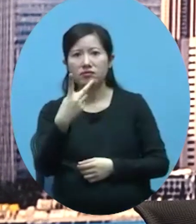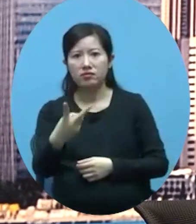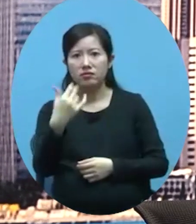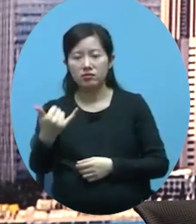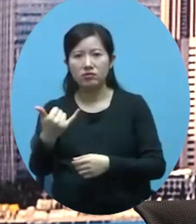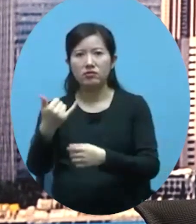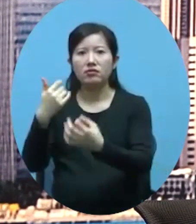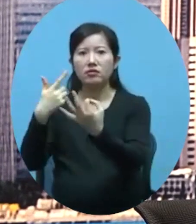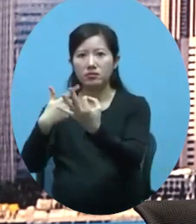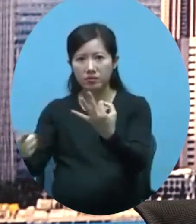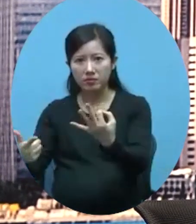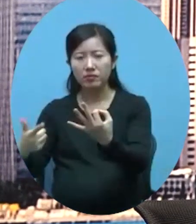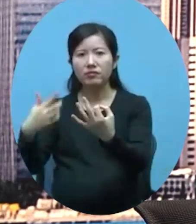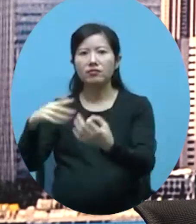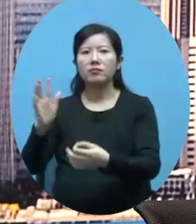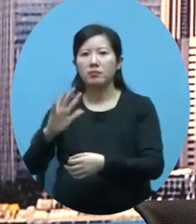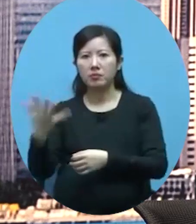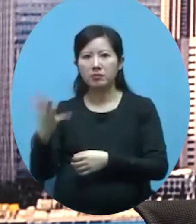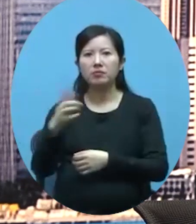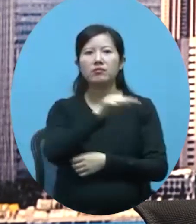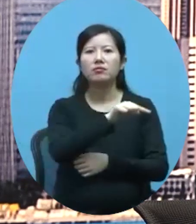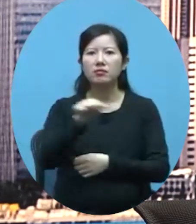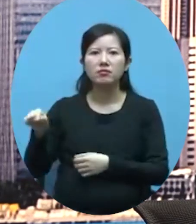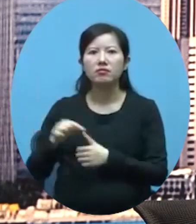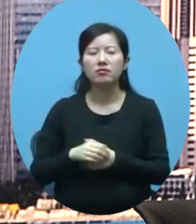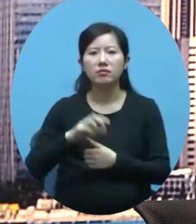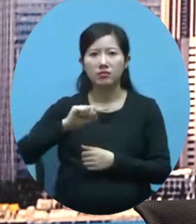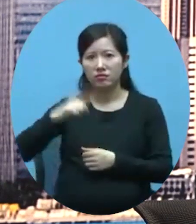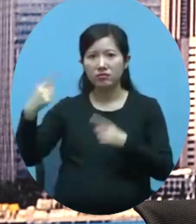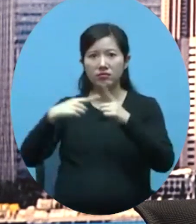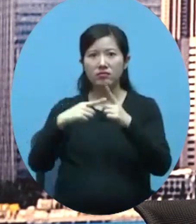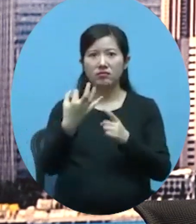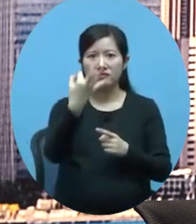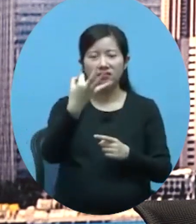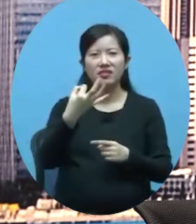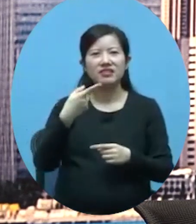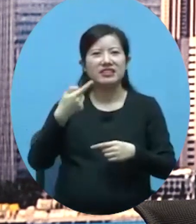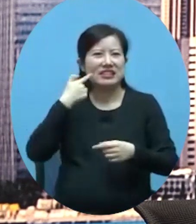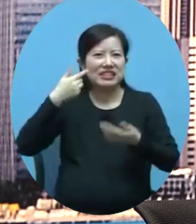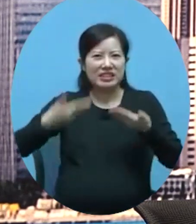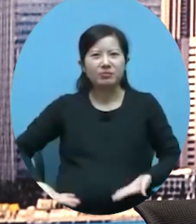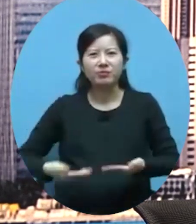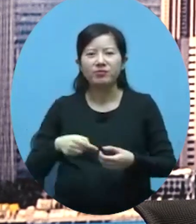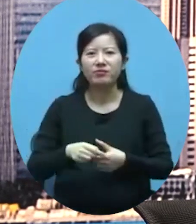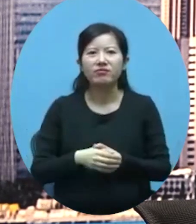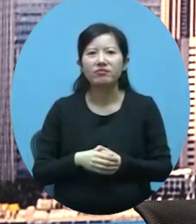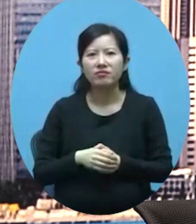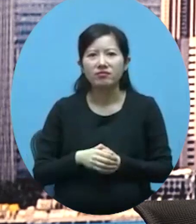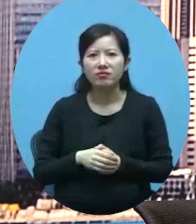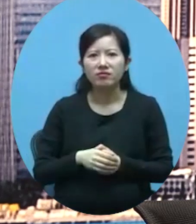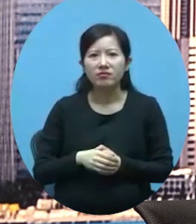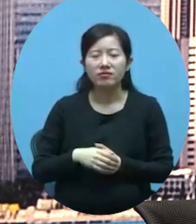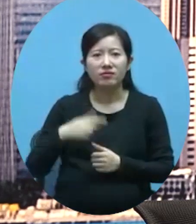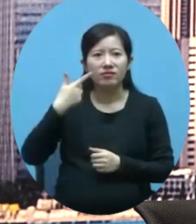38位和55位的确诊病人另外有3位病人情况是严重新